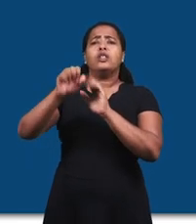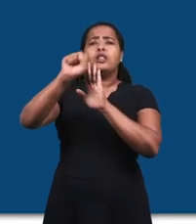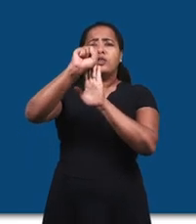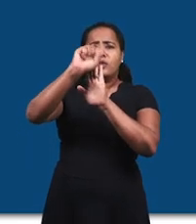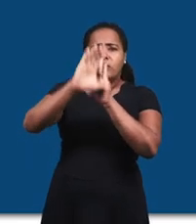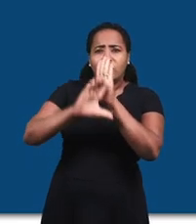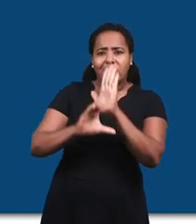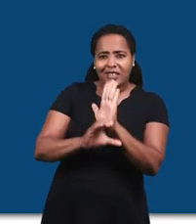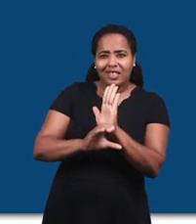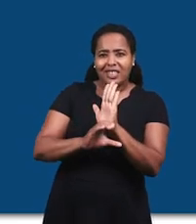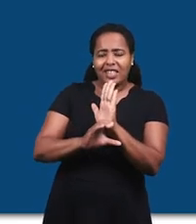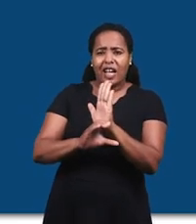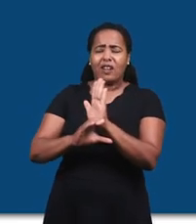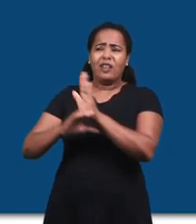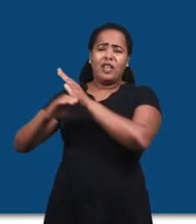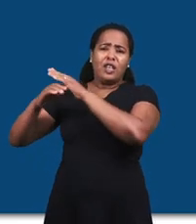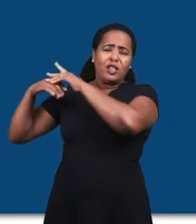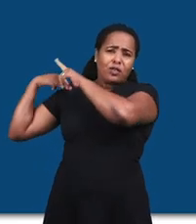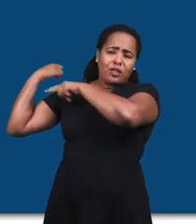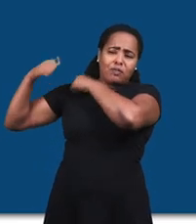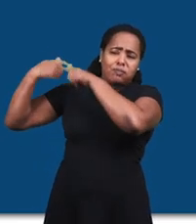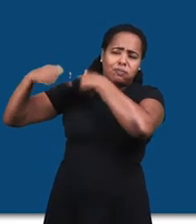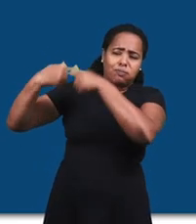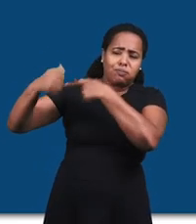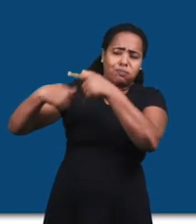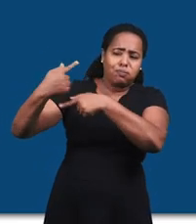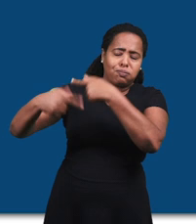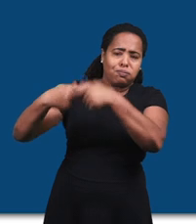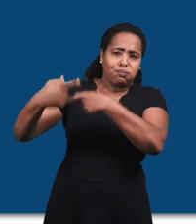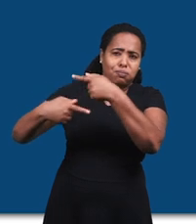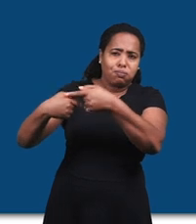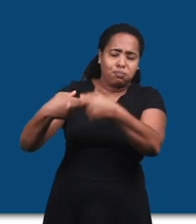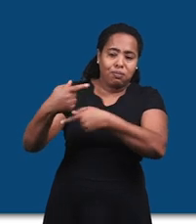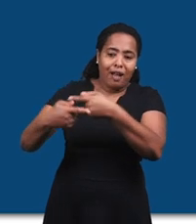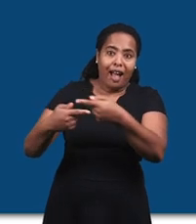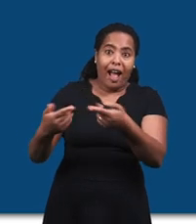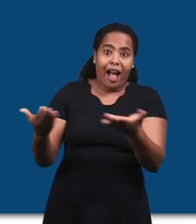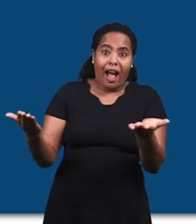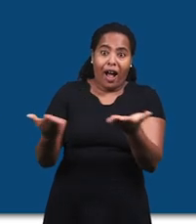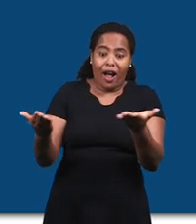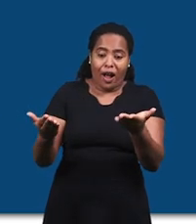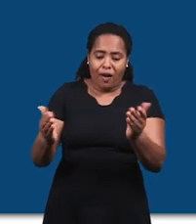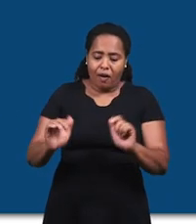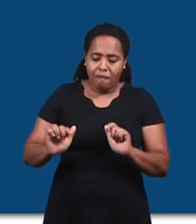же открытую святым Его.